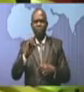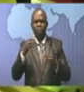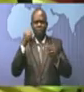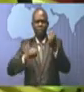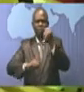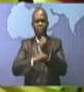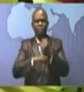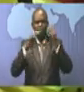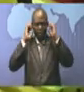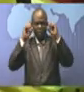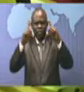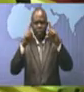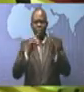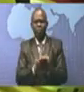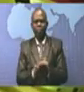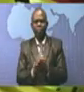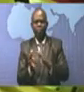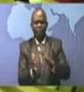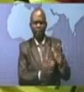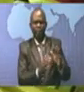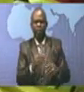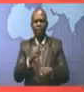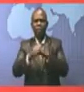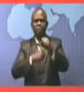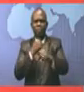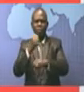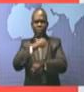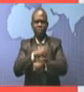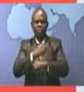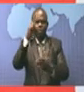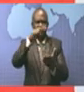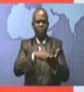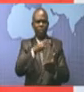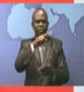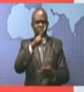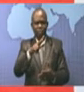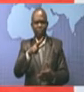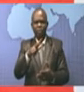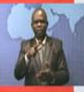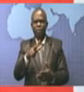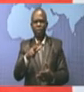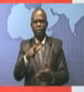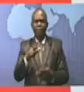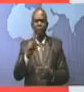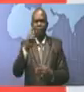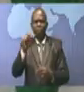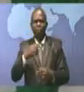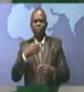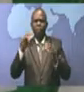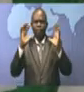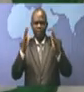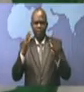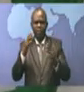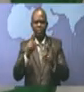scolaire 2022-2023, la province Karusi s'est félicitée du succès au concours national donnant accès à